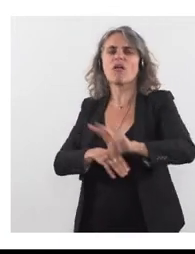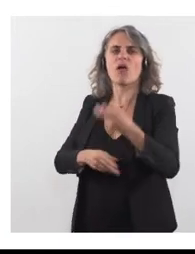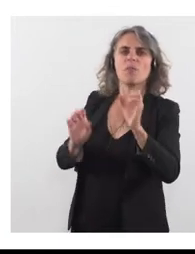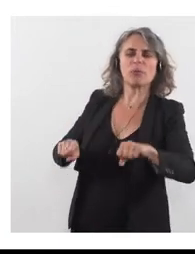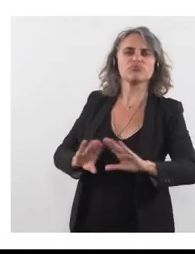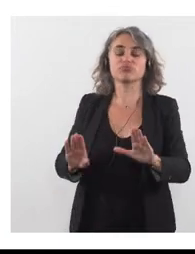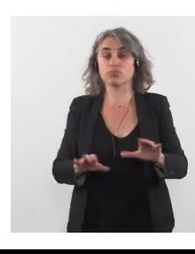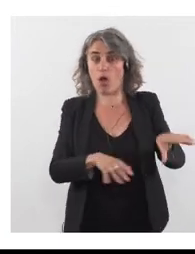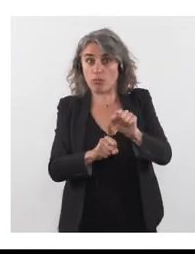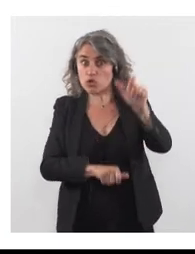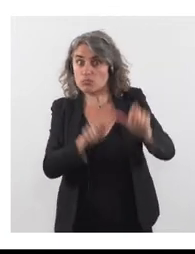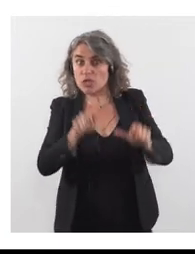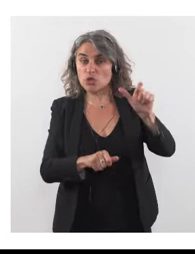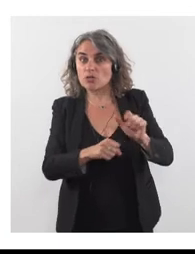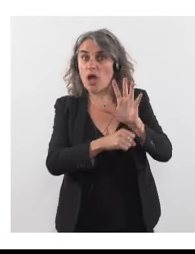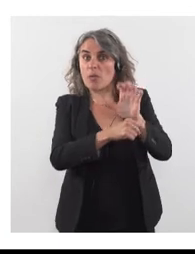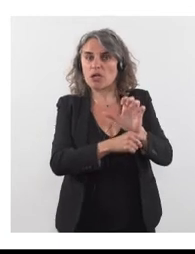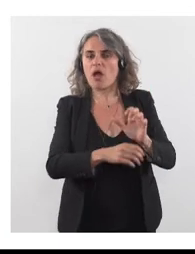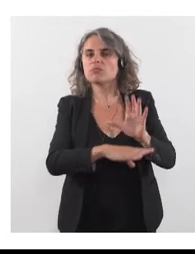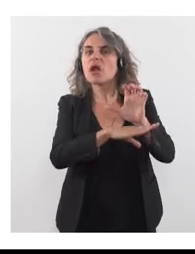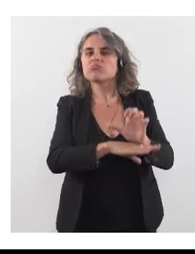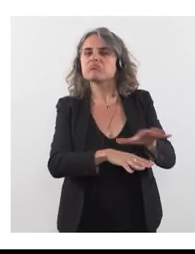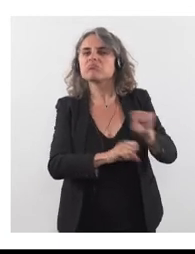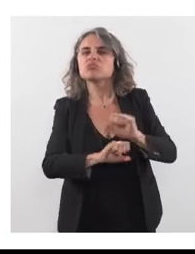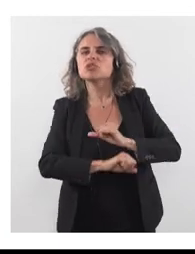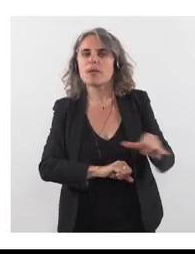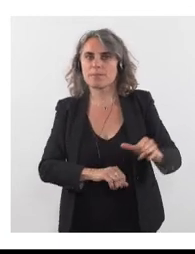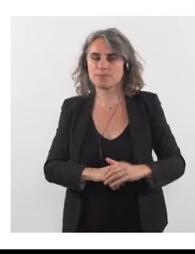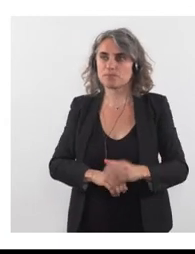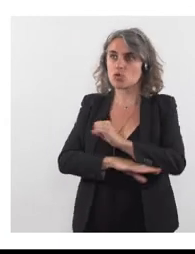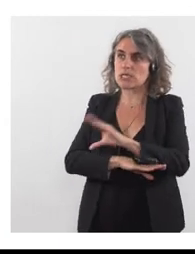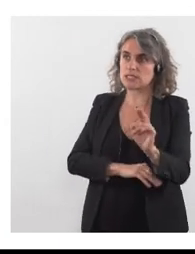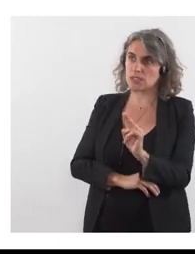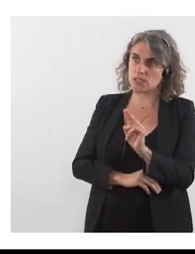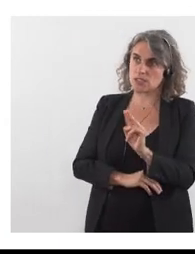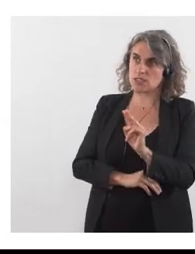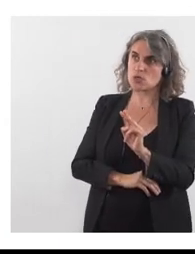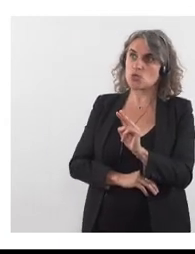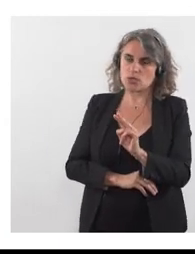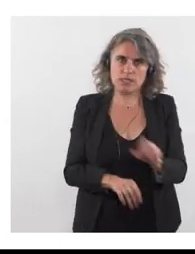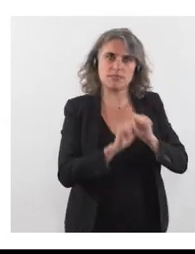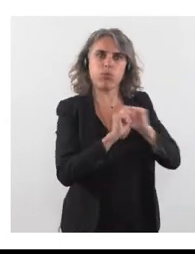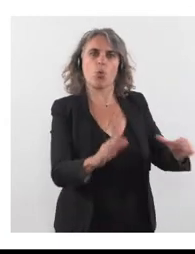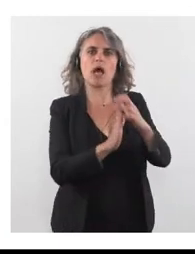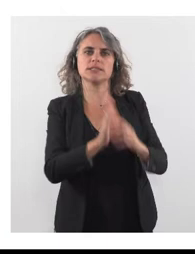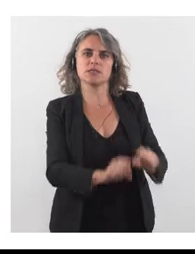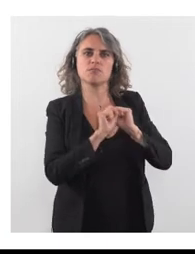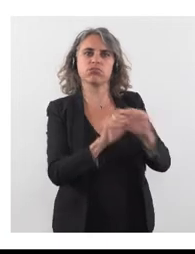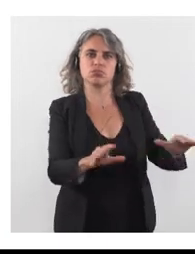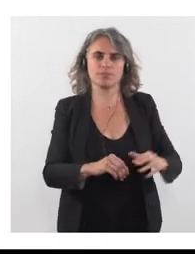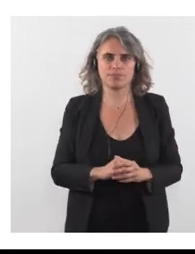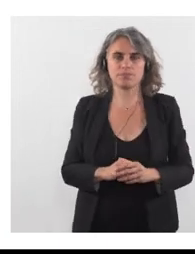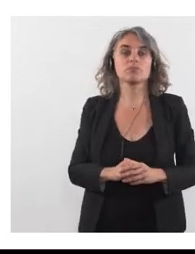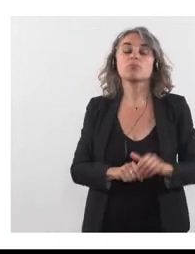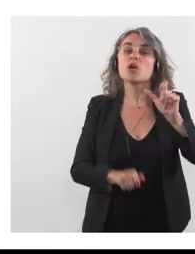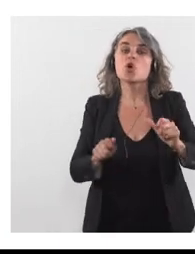donc, il dit ça dans la presse. Et là, c'est un dossier sur lequel il n'y a pas de victime. Évidemment, quelqu'un qui est Maghrébin,